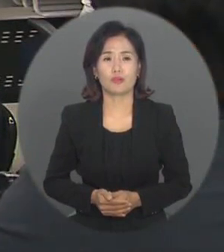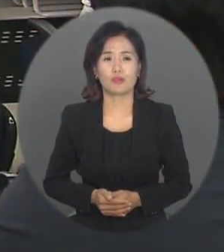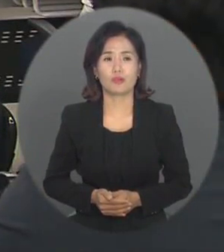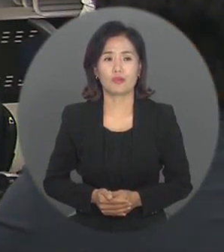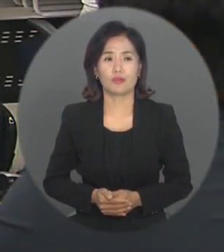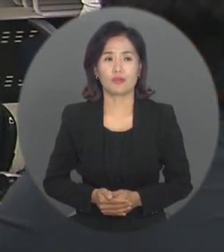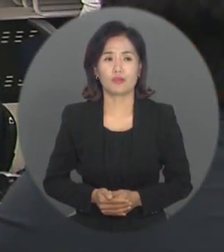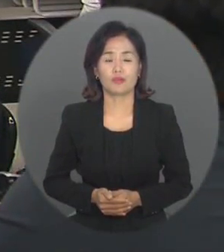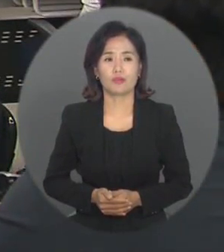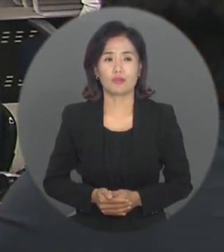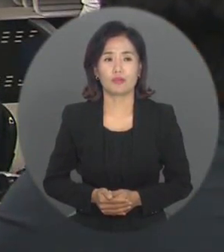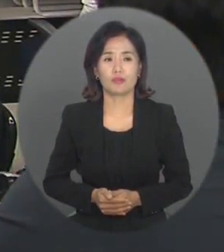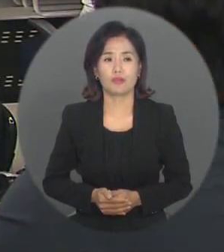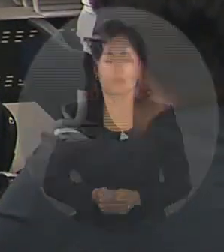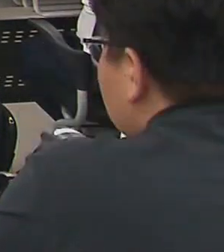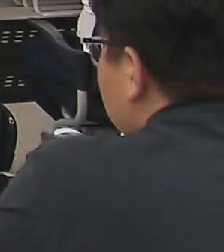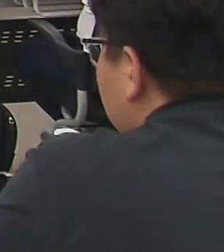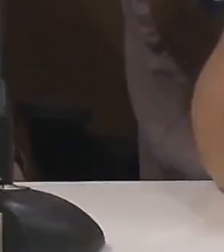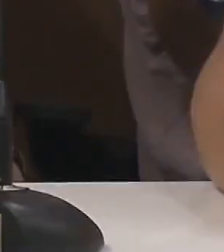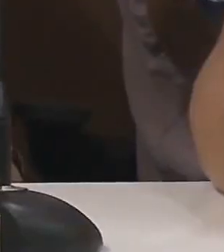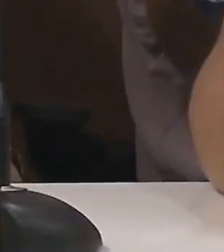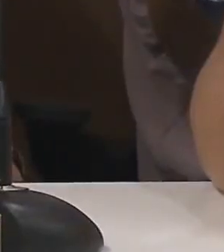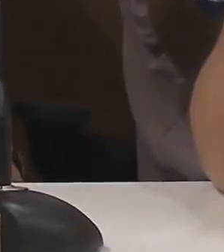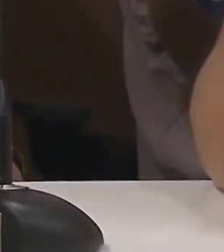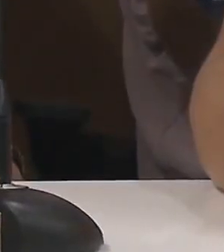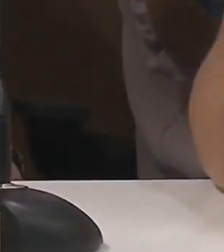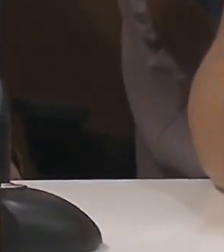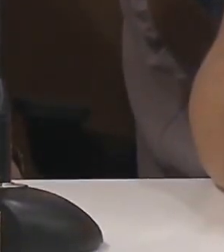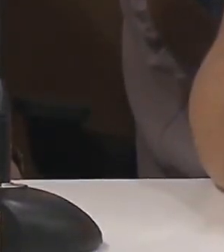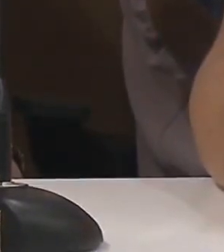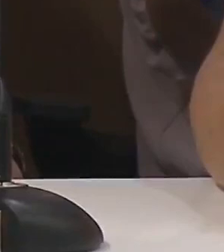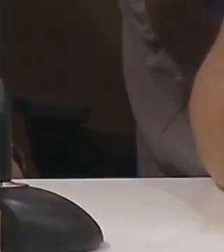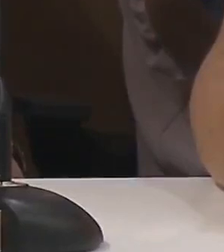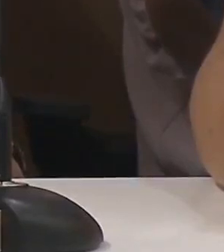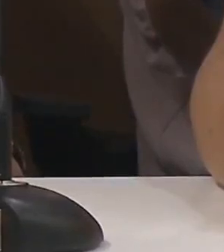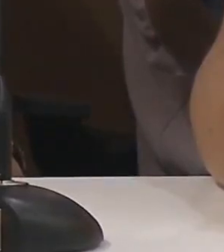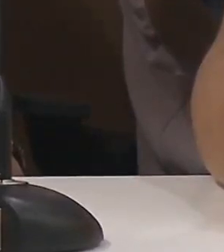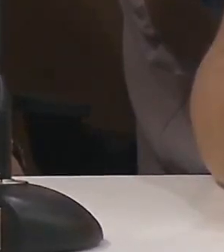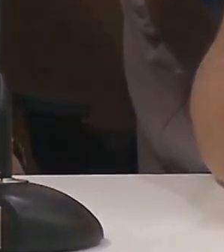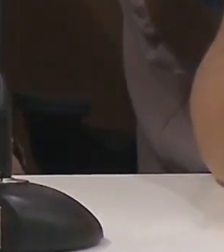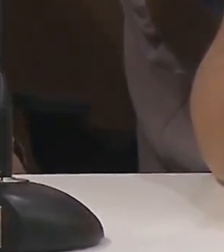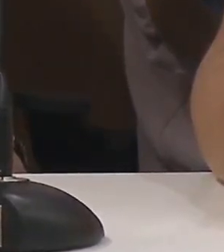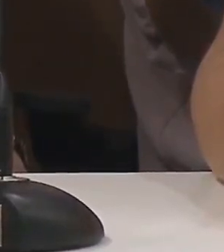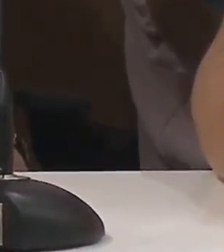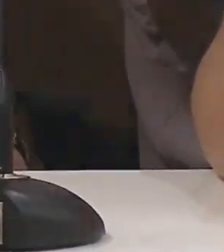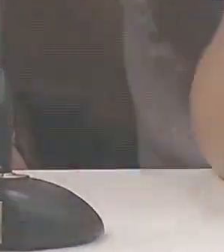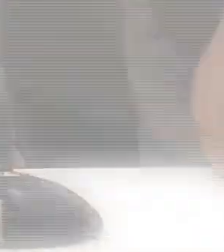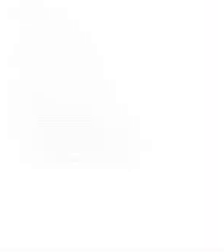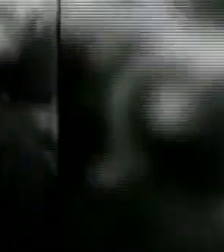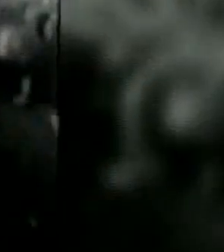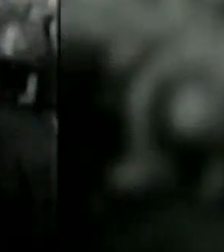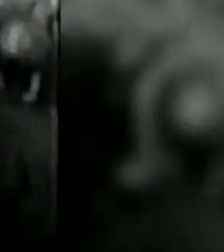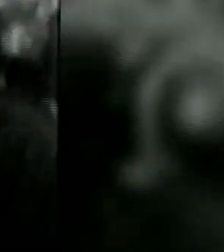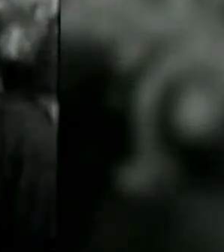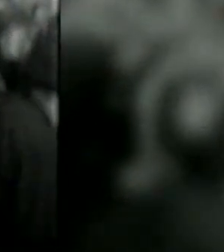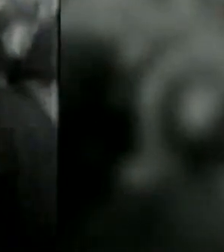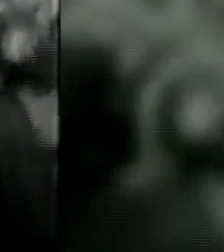올해 92살의 일제강제동원 피해자 김정주 할머니가 쇠약해진 몸을 이끌고 언론 앞에